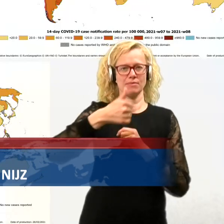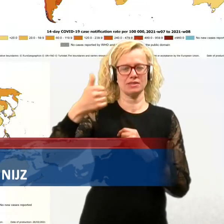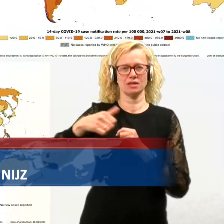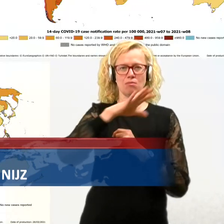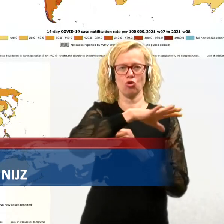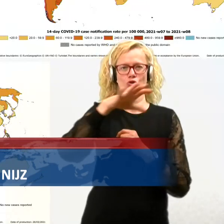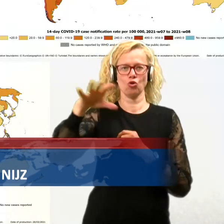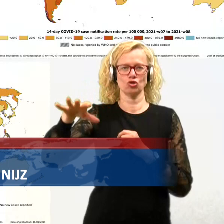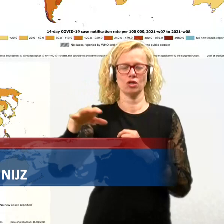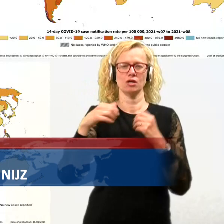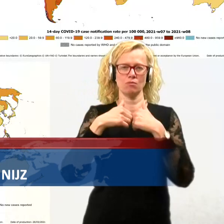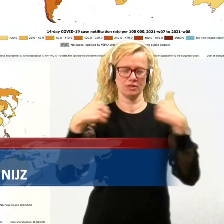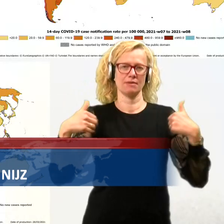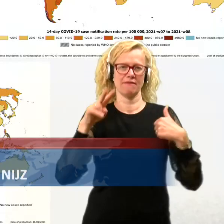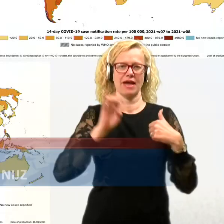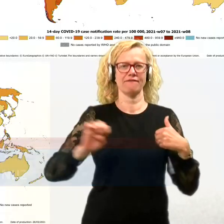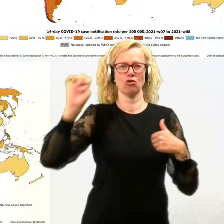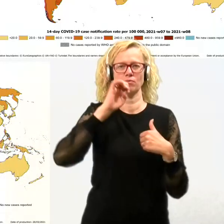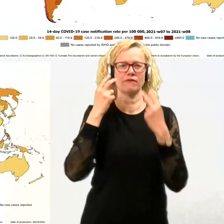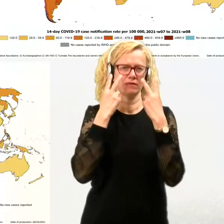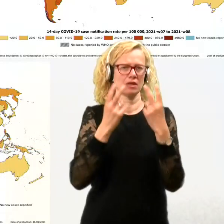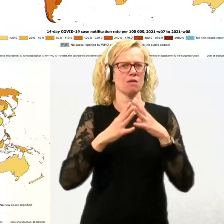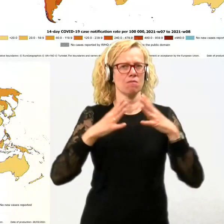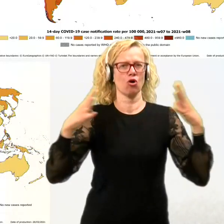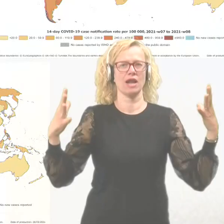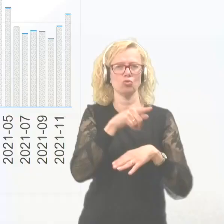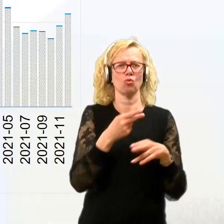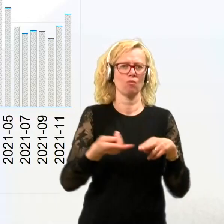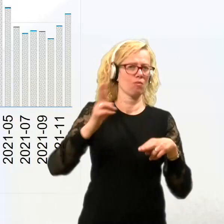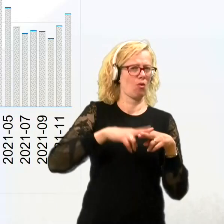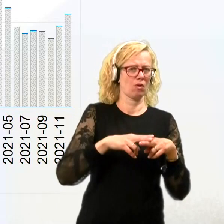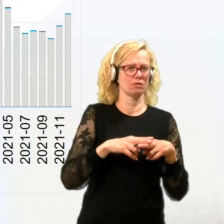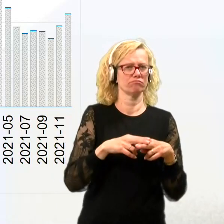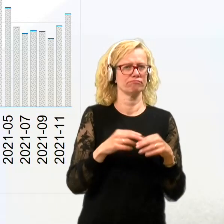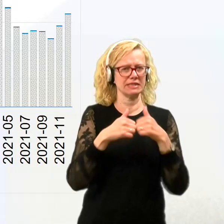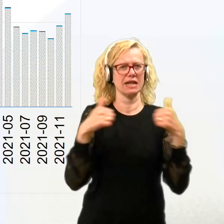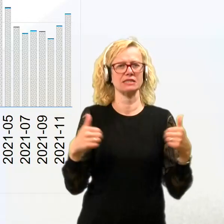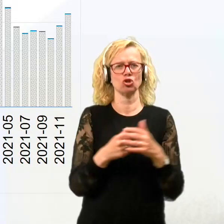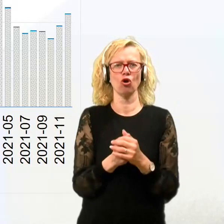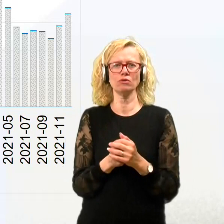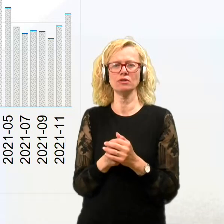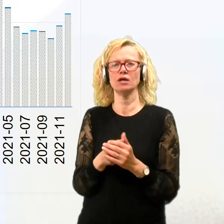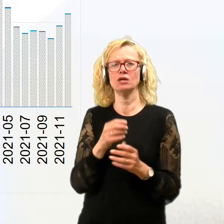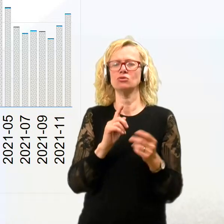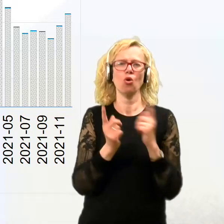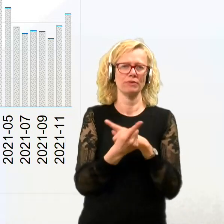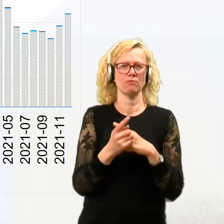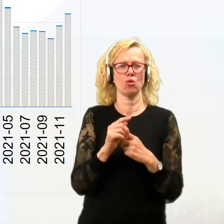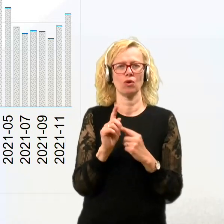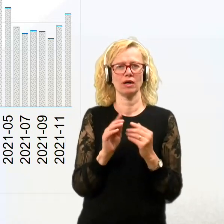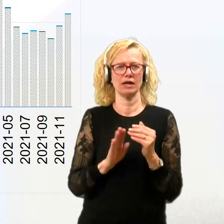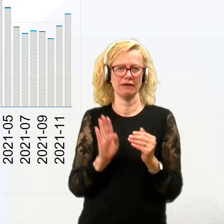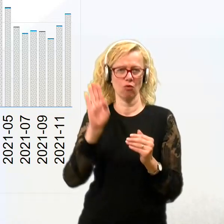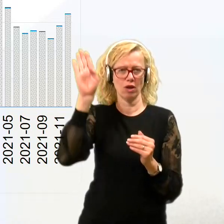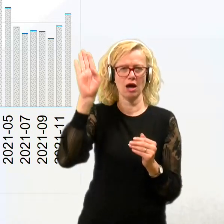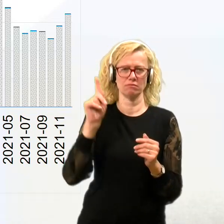področjih, predvsem pa v Evropi, viden porast števila primerov. Kljub temu, da se nam krivulja obrača navzgor glede na